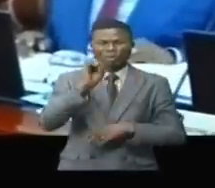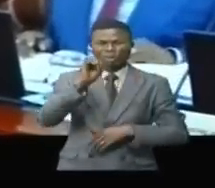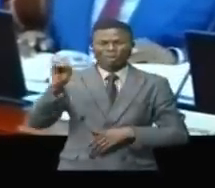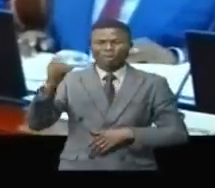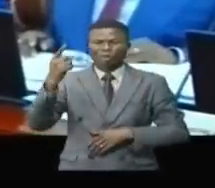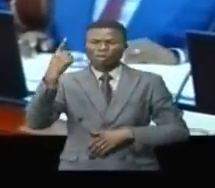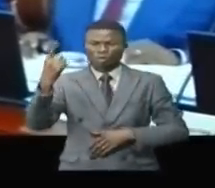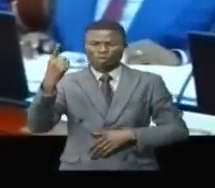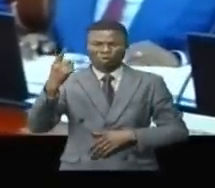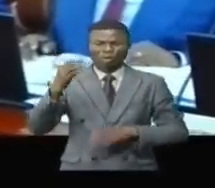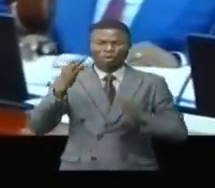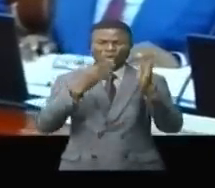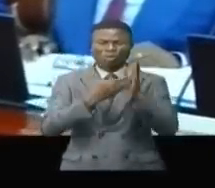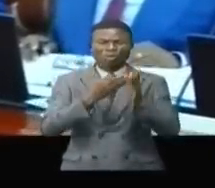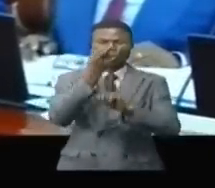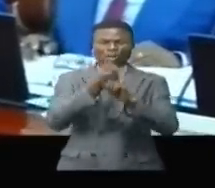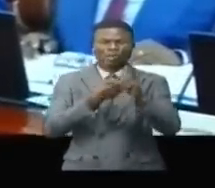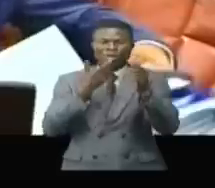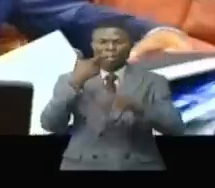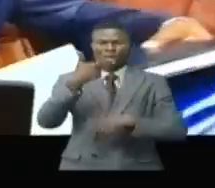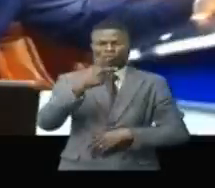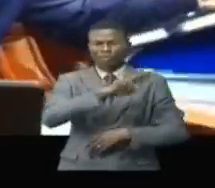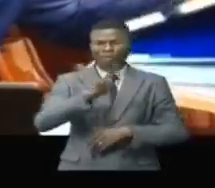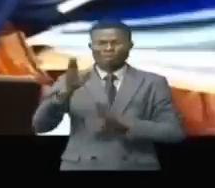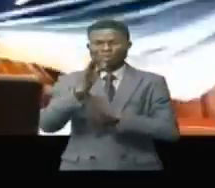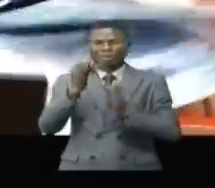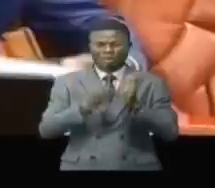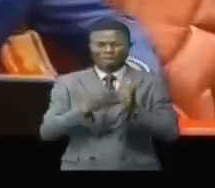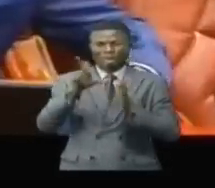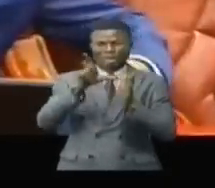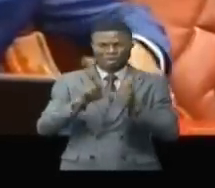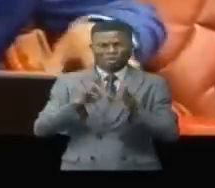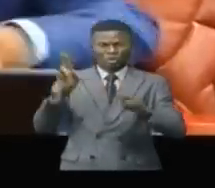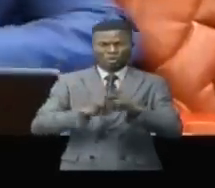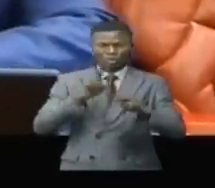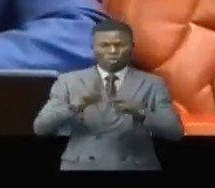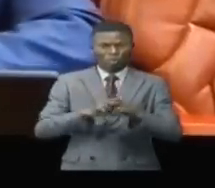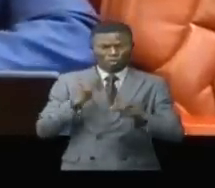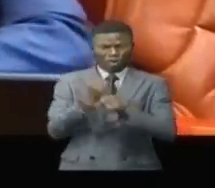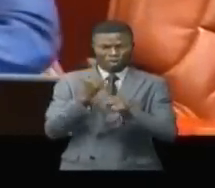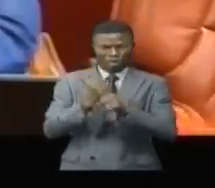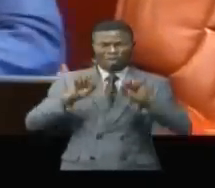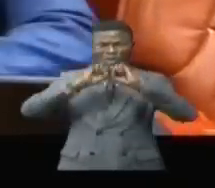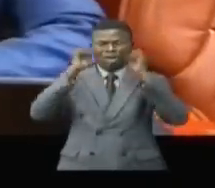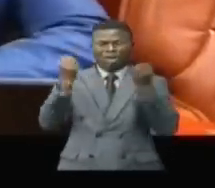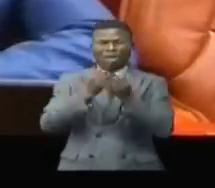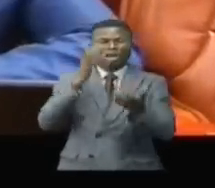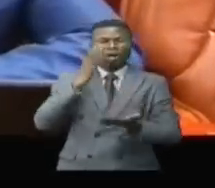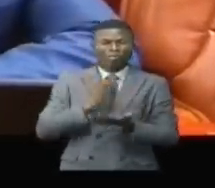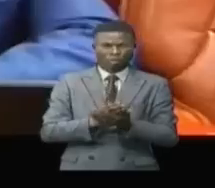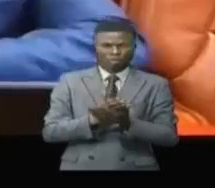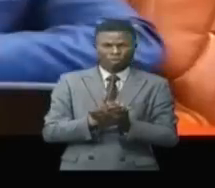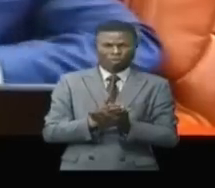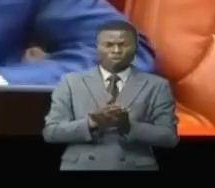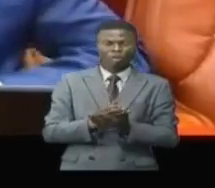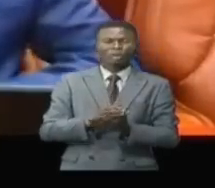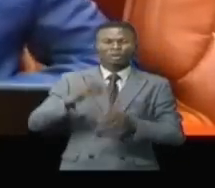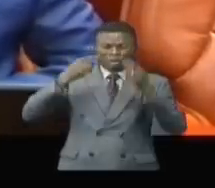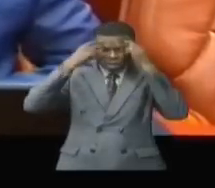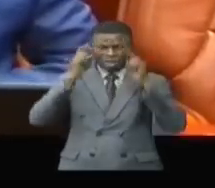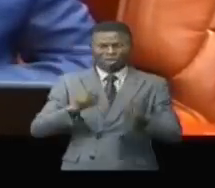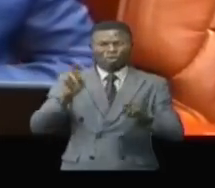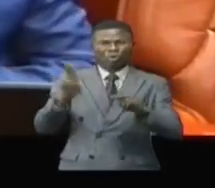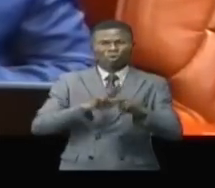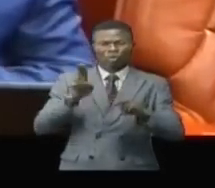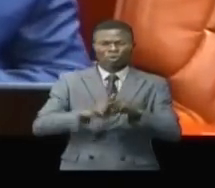17/001 du 8 février 2017 fixant les règles applicables à la sous-traitance dans les secteurs privés et ses mesures d'application telles